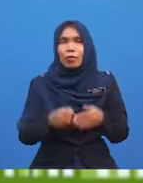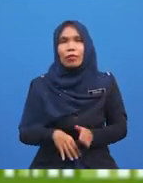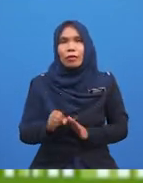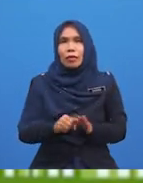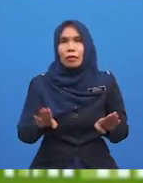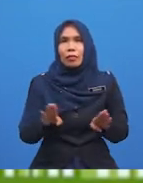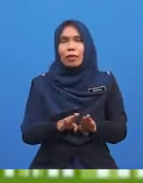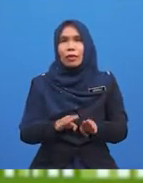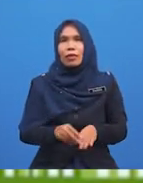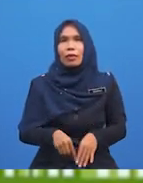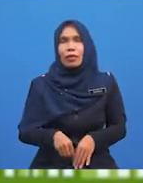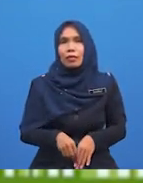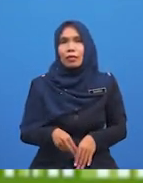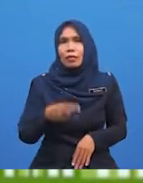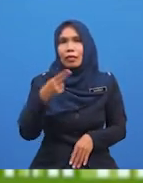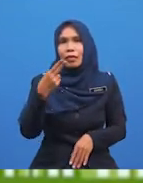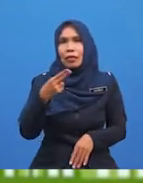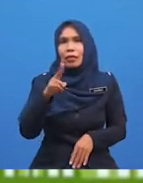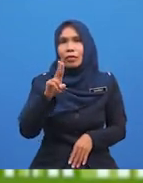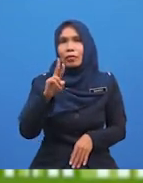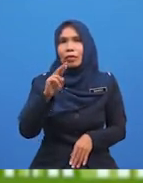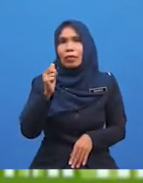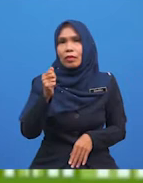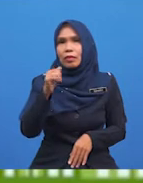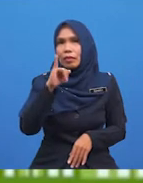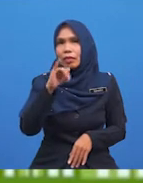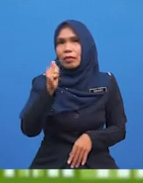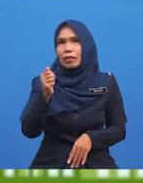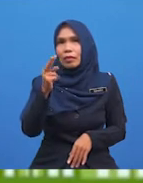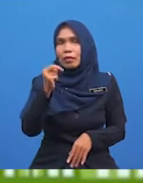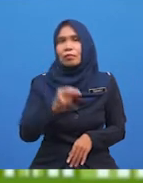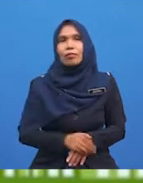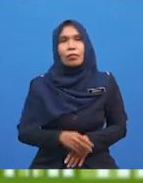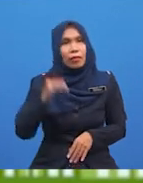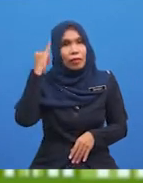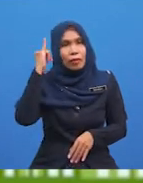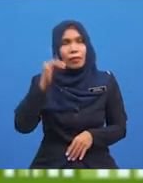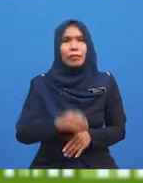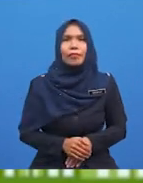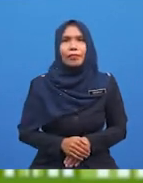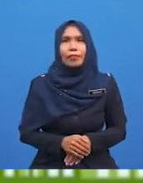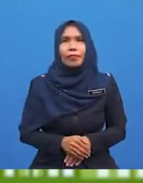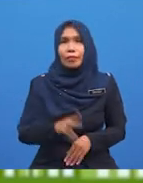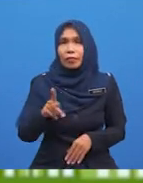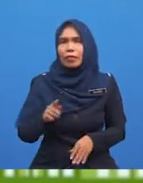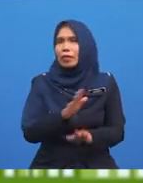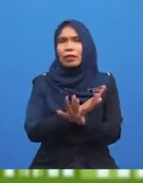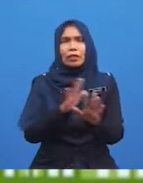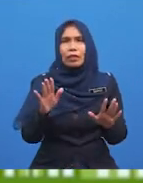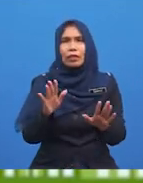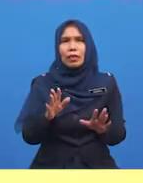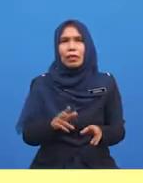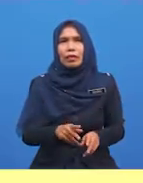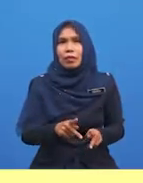idea. Pelajar tidak perlu menyenaraikan lebih daripada dua jawapan yang